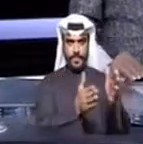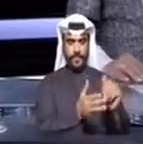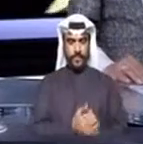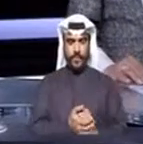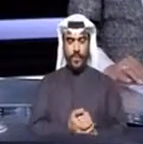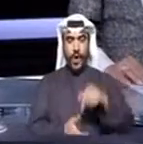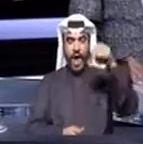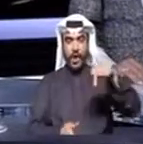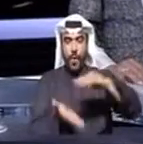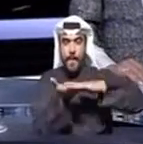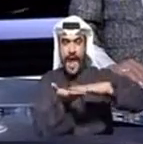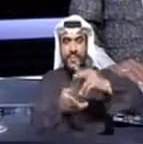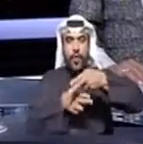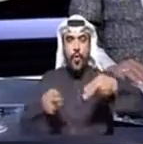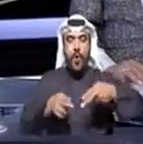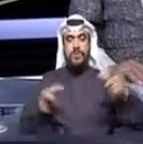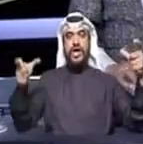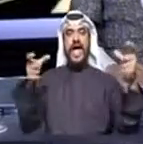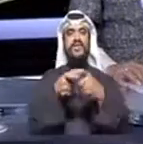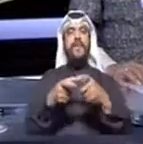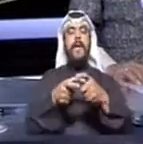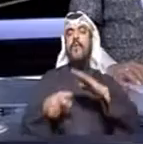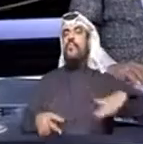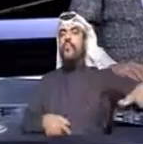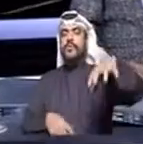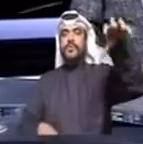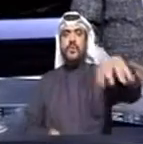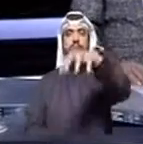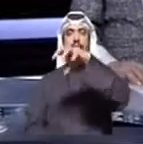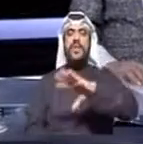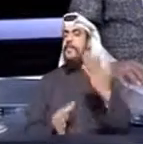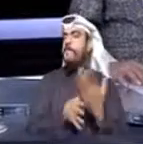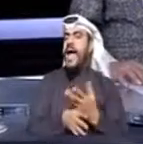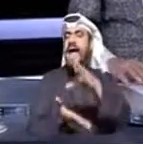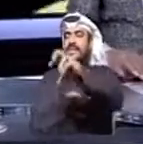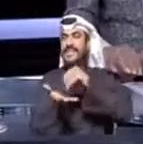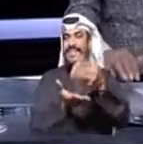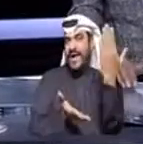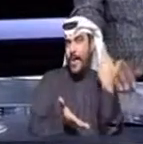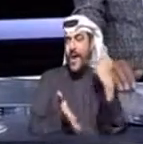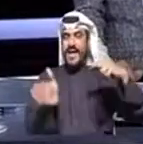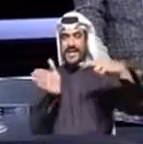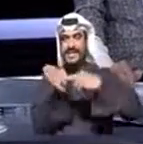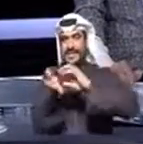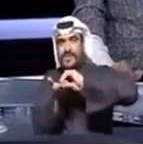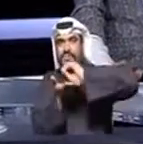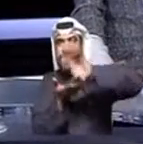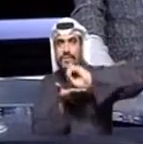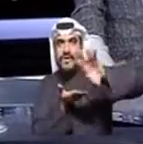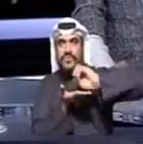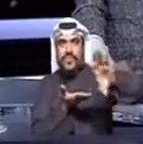استضافت البلاد اليوم الاجتماع التاسع لكبار الدول المانحة بحضور مبعوث الأمين العام للأمم المتحدة للشؤون